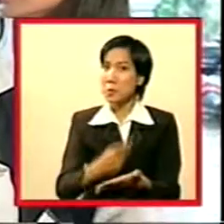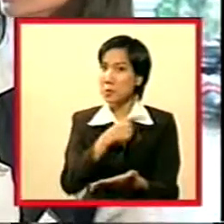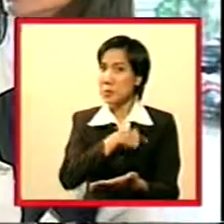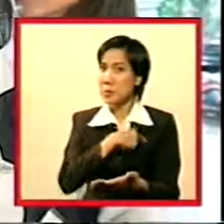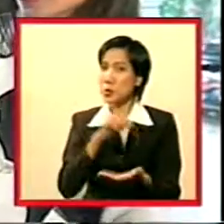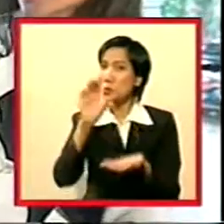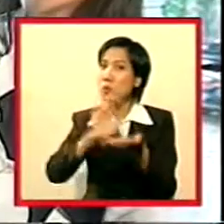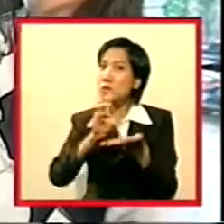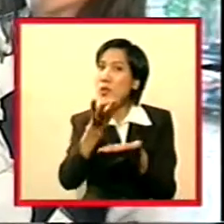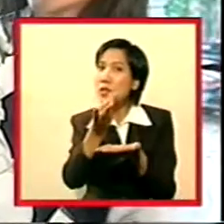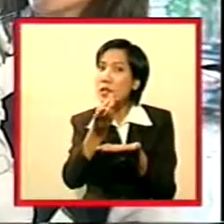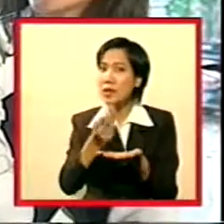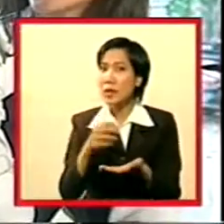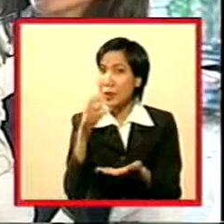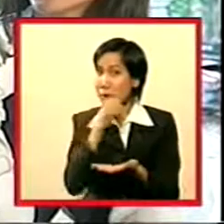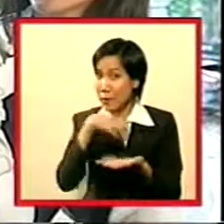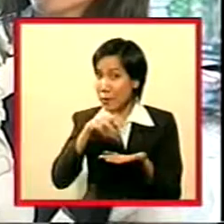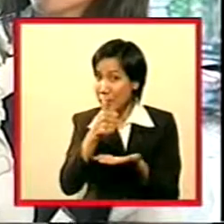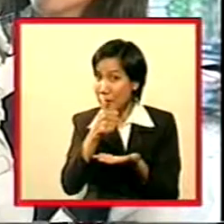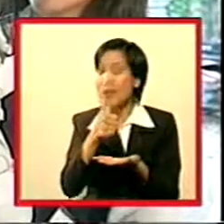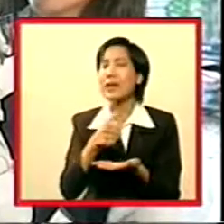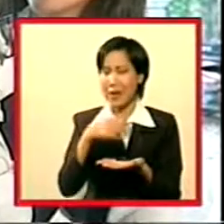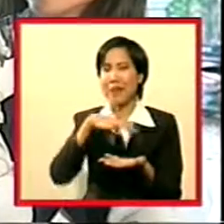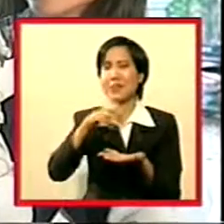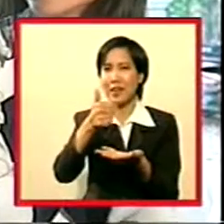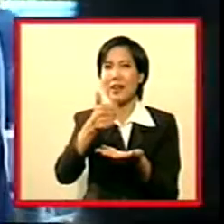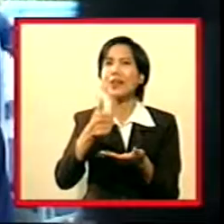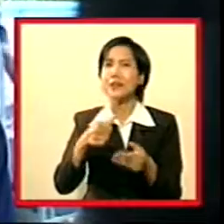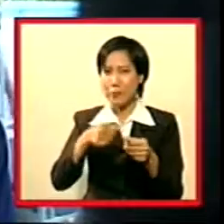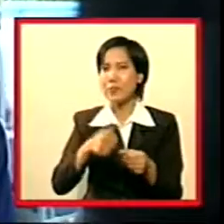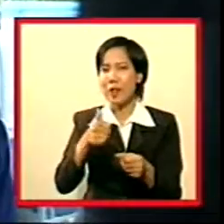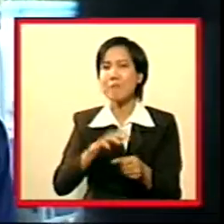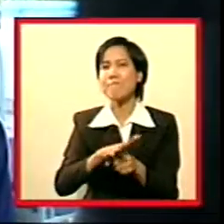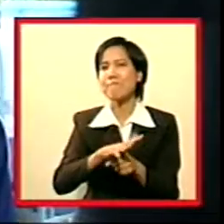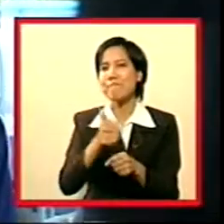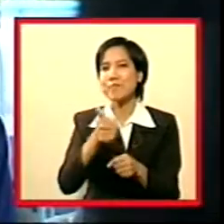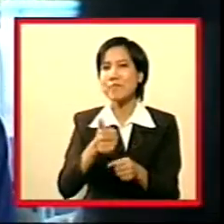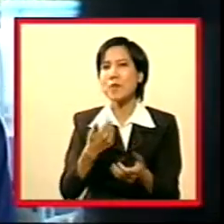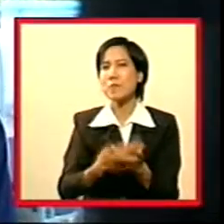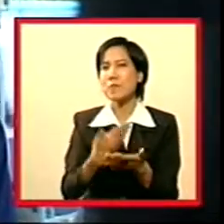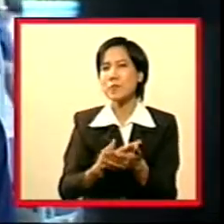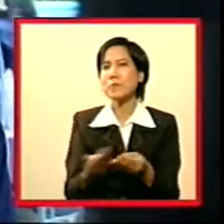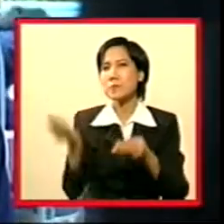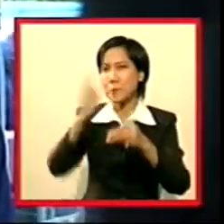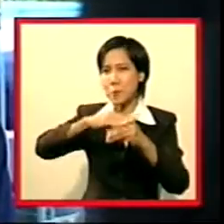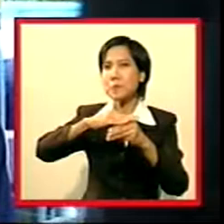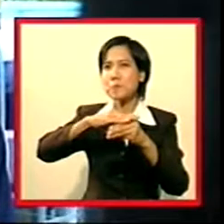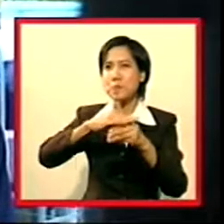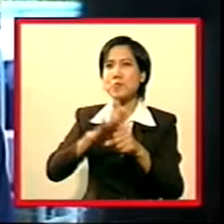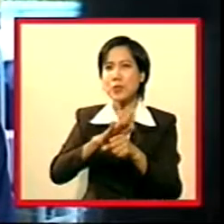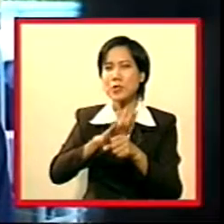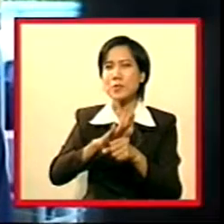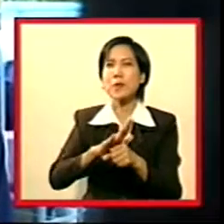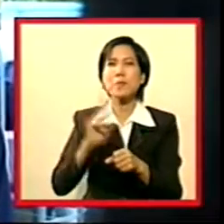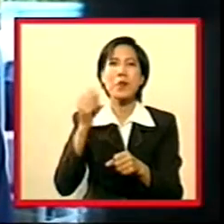กับต้นทุนในการขายล่ะคะจะเป็นความลับไหมคะพี ่ก็ไม่เป็นความลับแล้วค่ะก็พออยู่ได้ค่ะเพราะเป็นรายได้เสริมของแม่บ้านได้